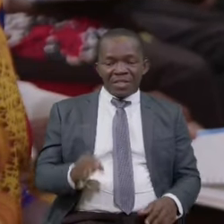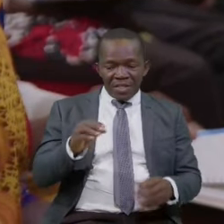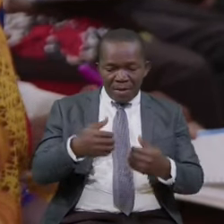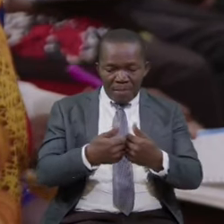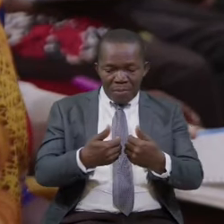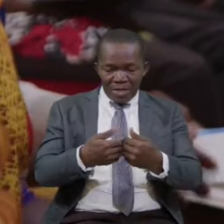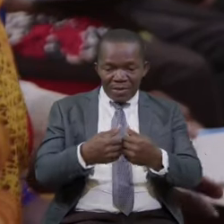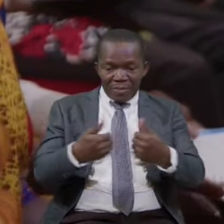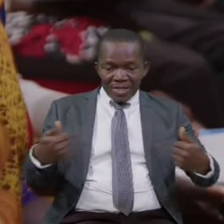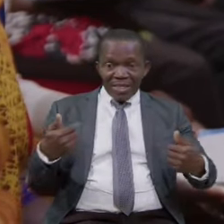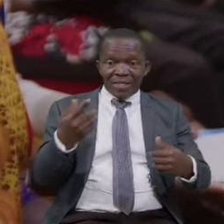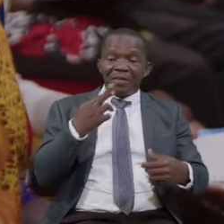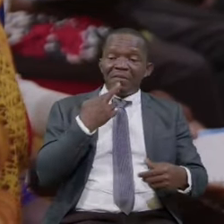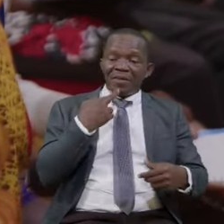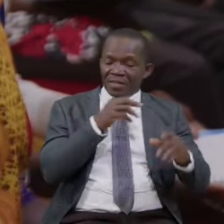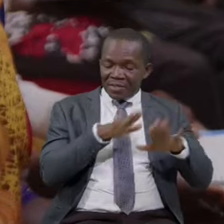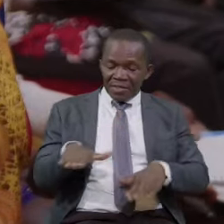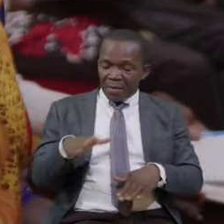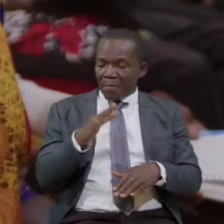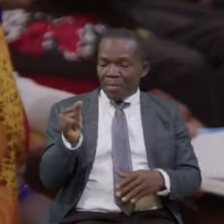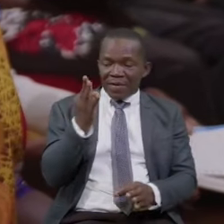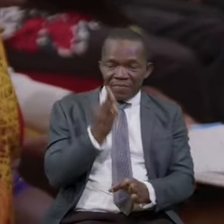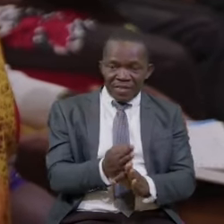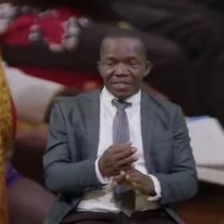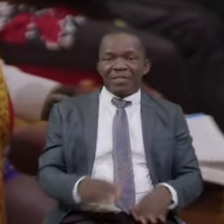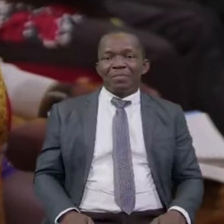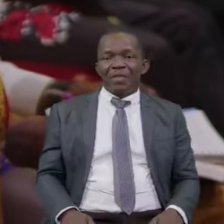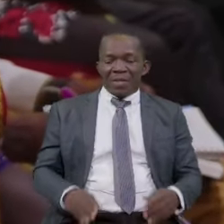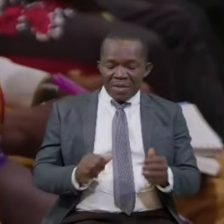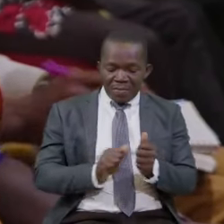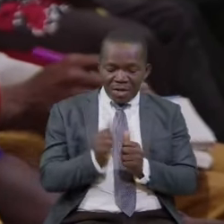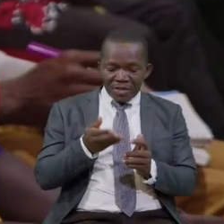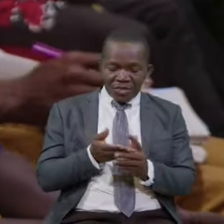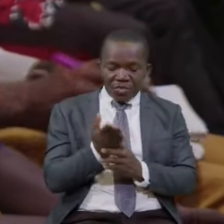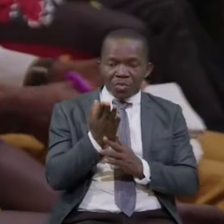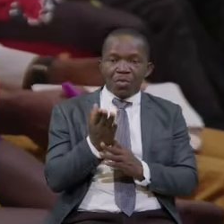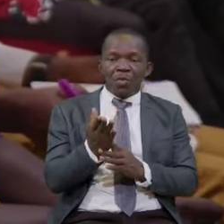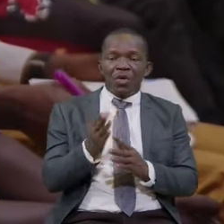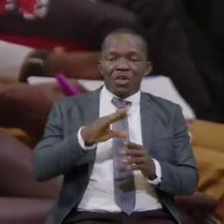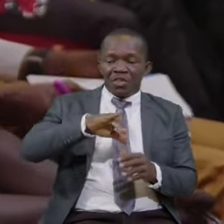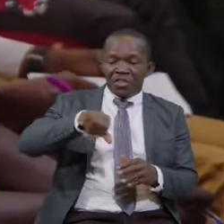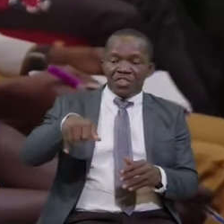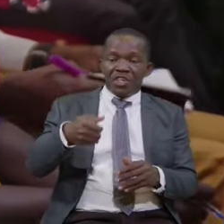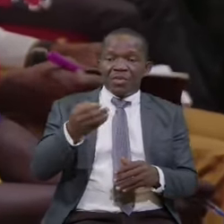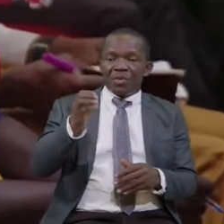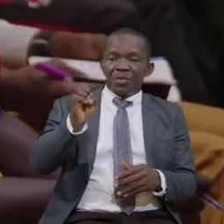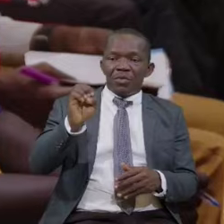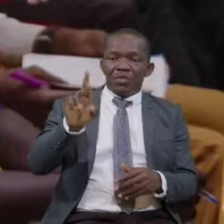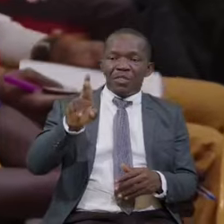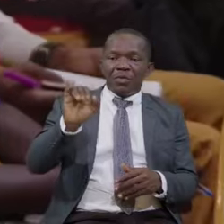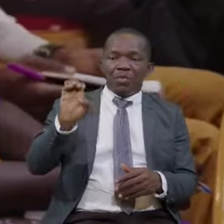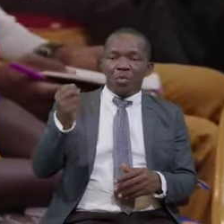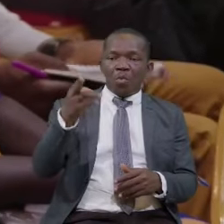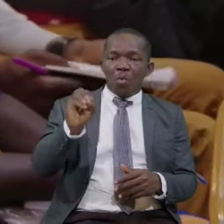Jourdin par la foi ils ont traversé ces murales de Jéricho sont tombé par la